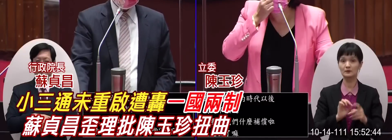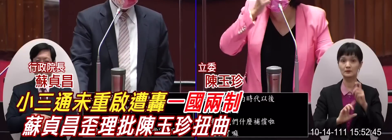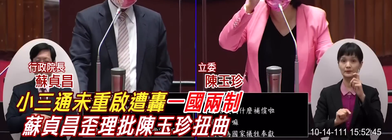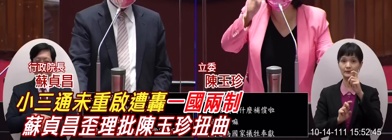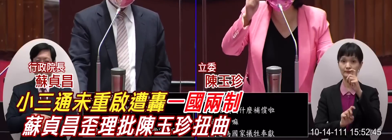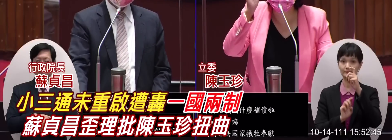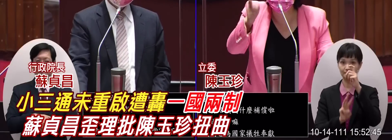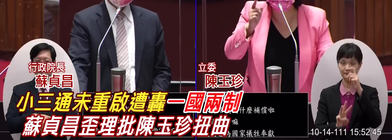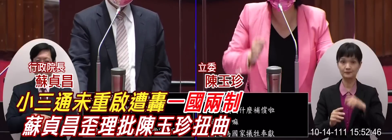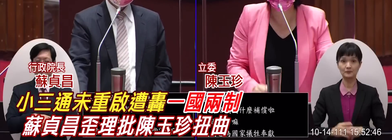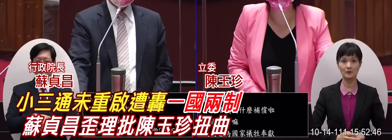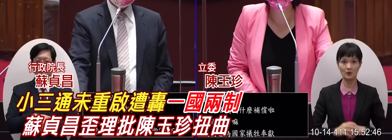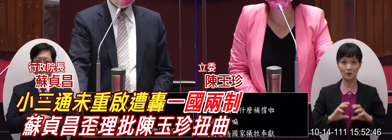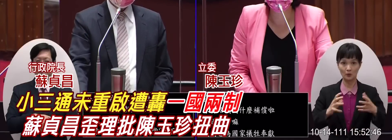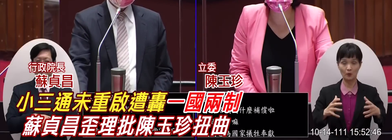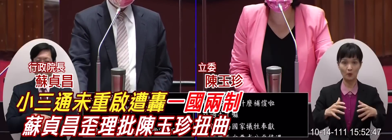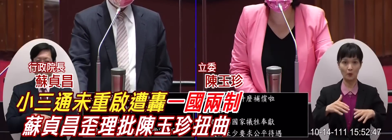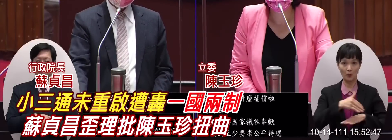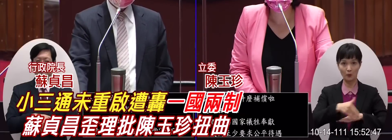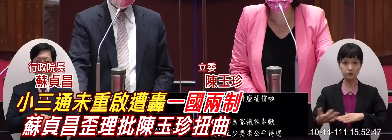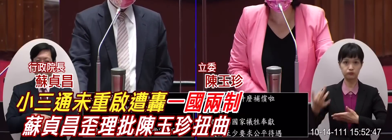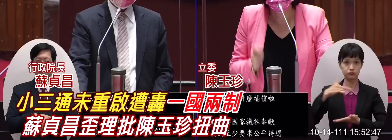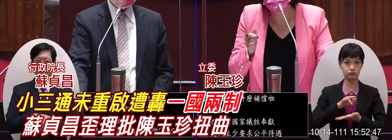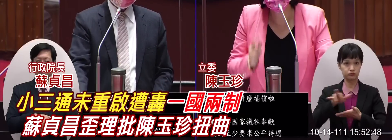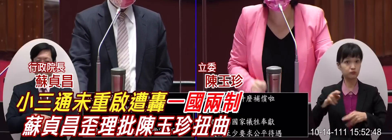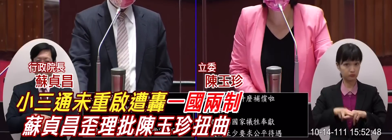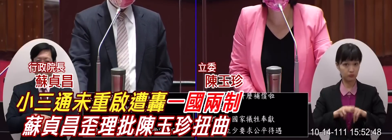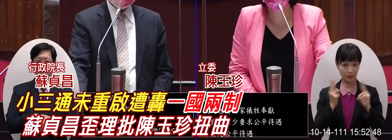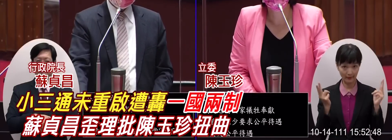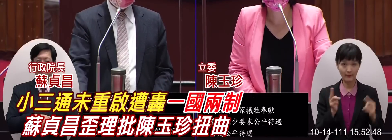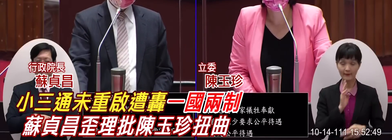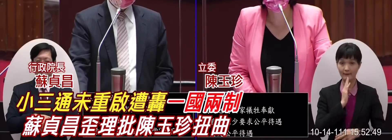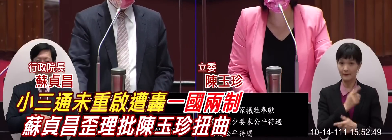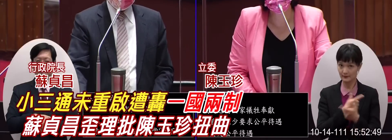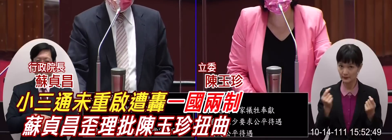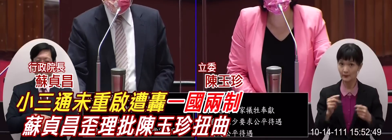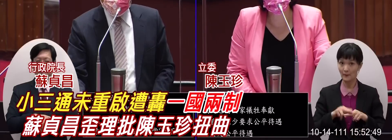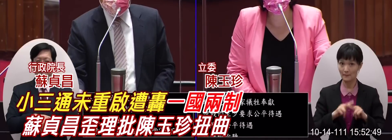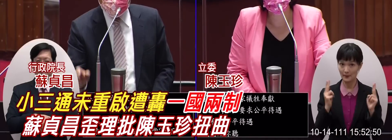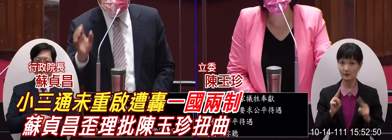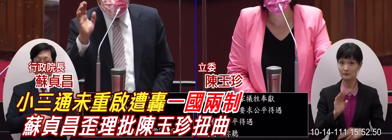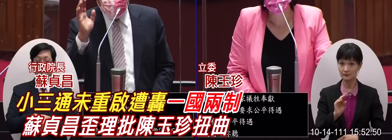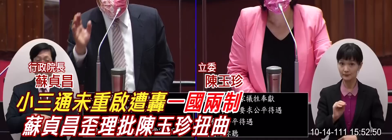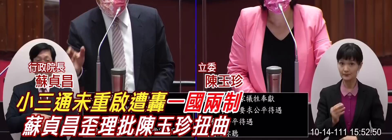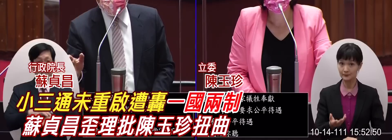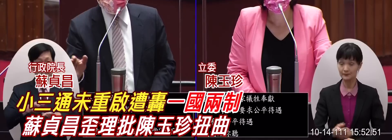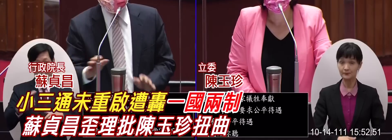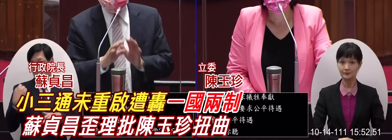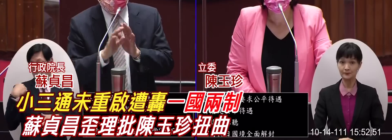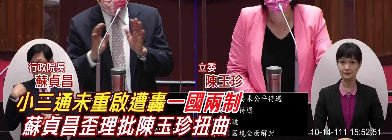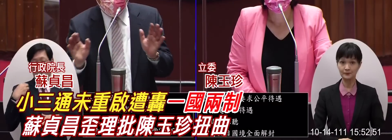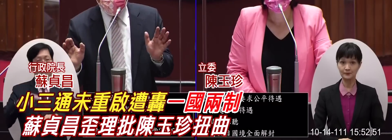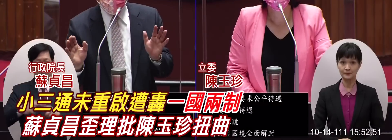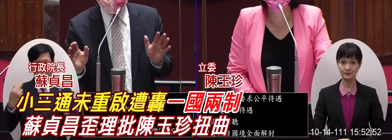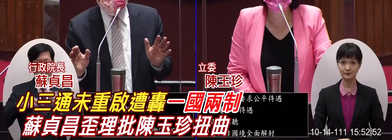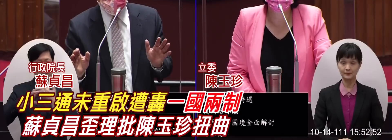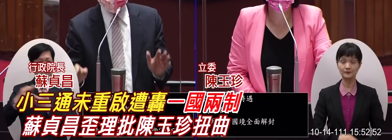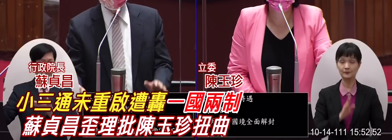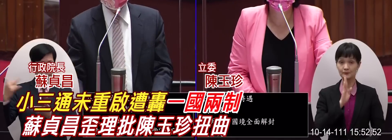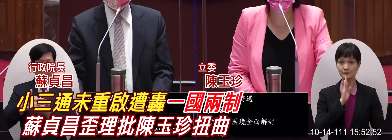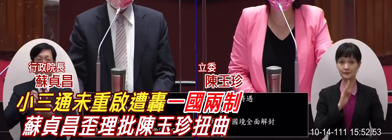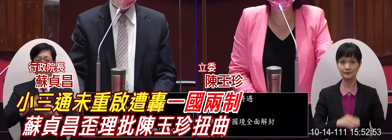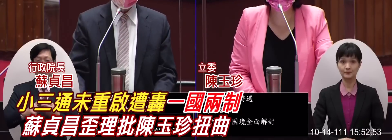10月13号，国境全面解封，对不对？是不是？有没有全面解封？ 我们现昨天已经开放国境。